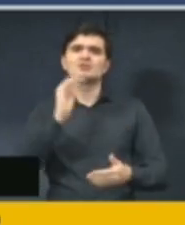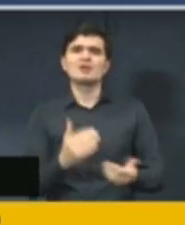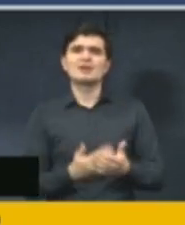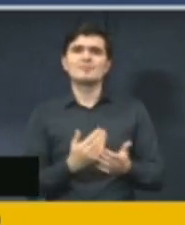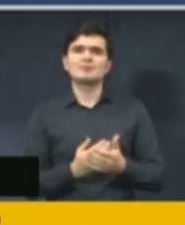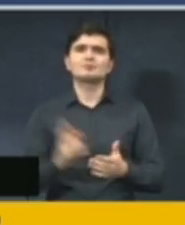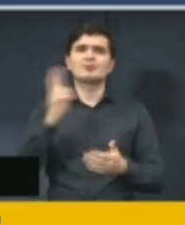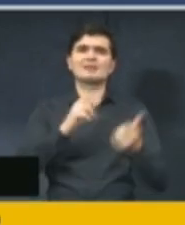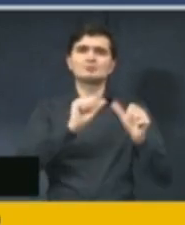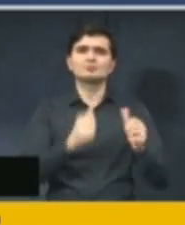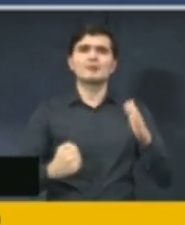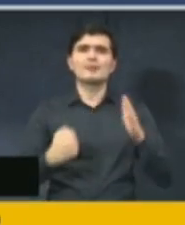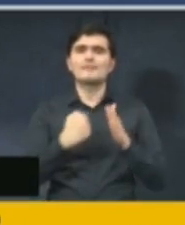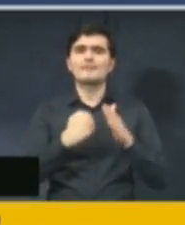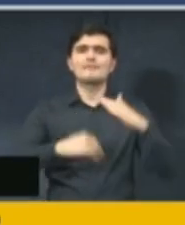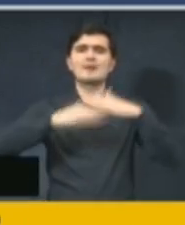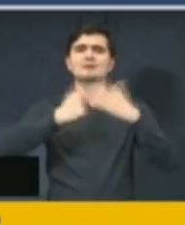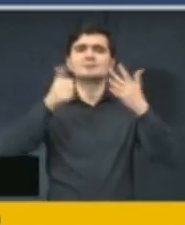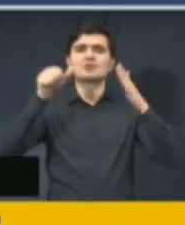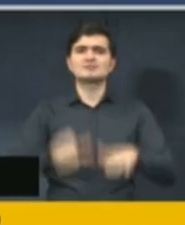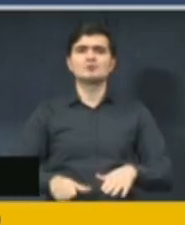la data notificării pentru a